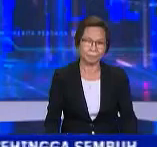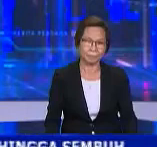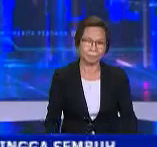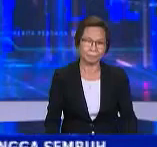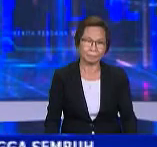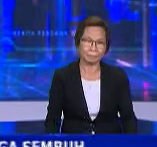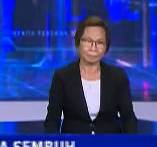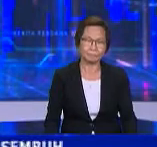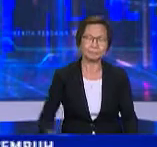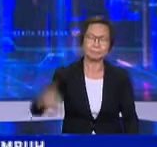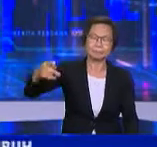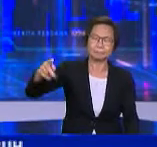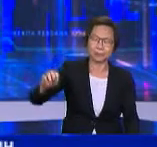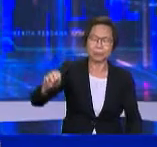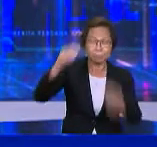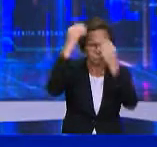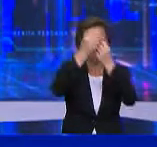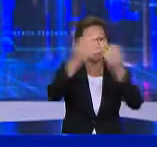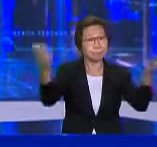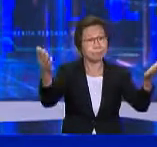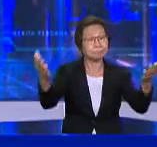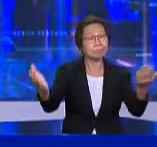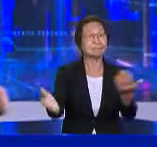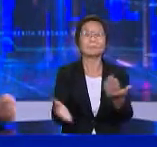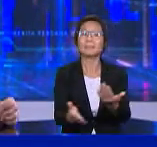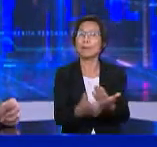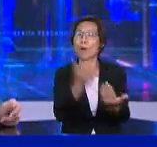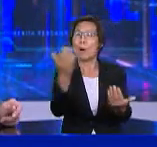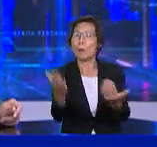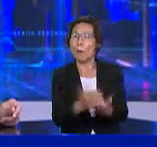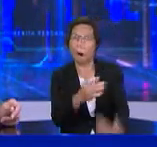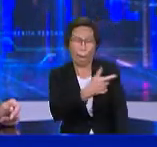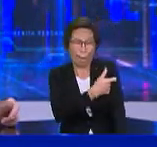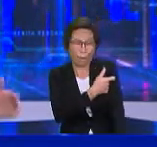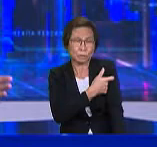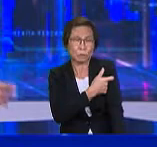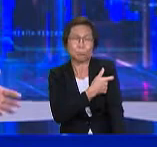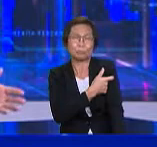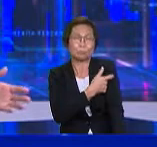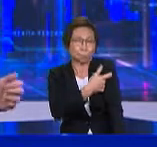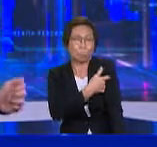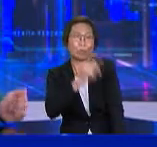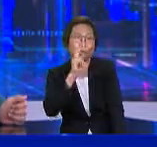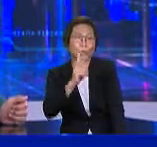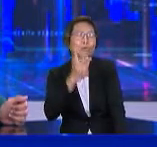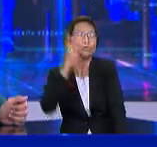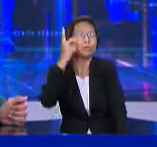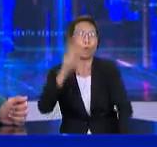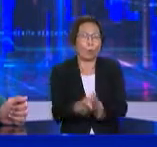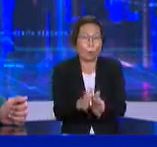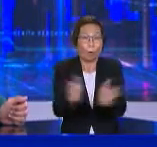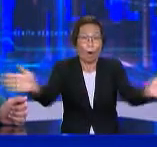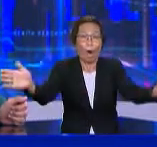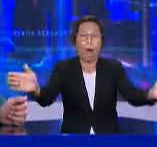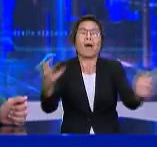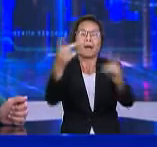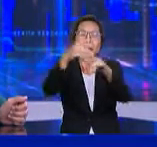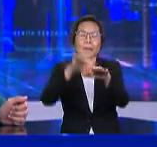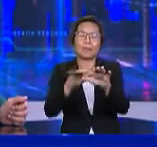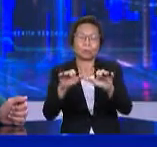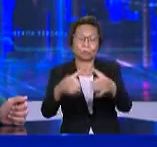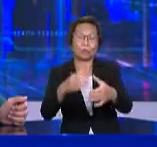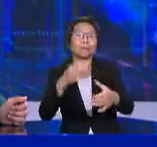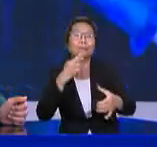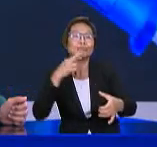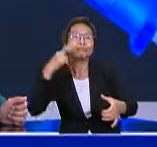Dalam pada itu, Perdana Menteri memaklumkan kemudahan vaksinasi lengkap untuk golongan dewasa akan diperluas kepada golongan remaja.